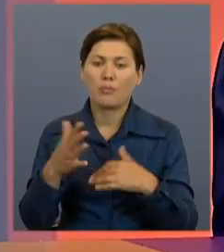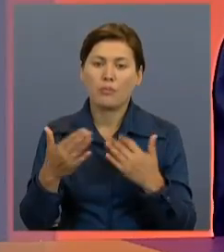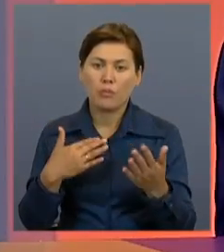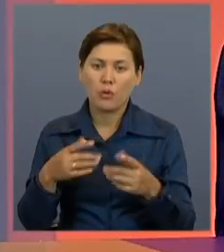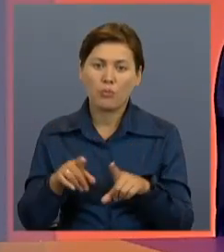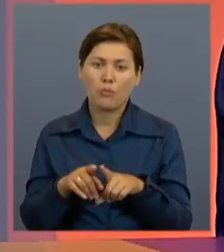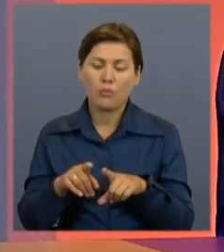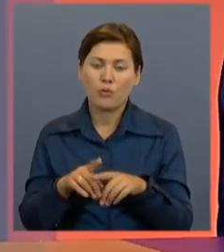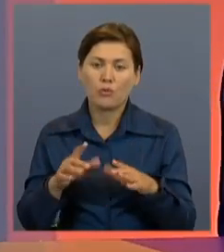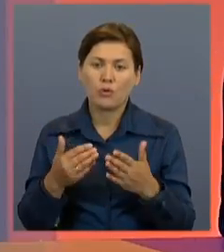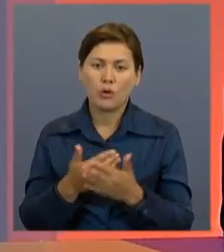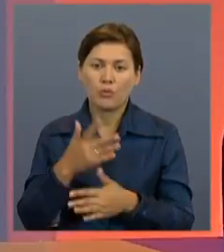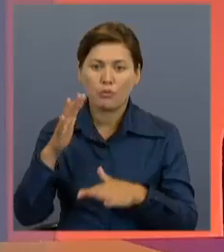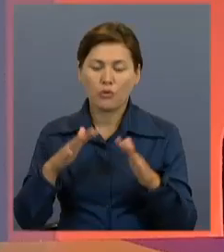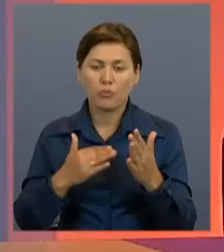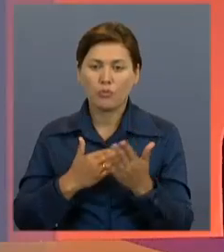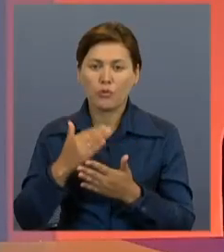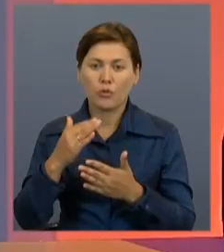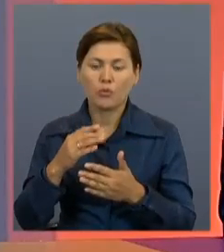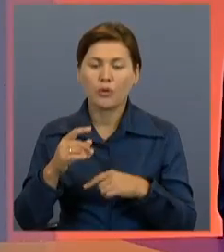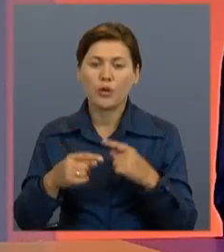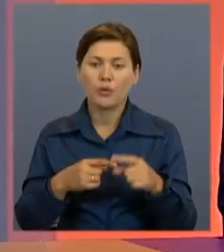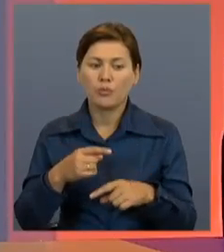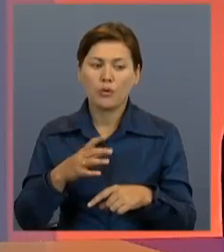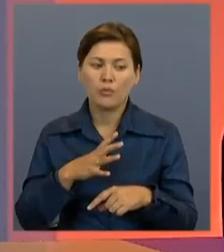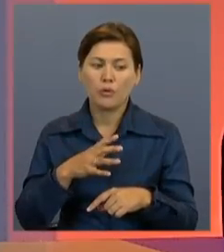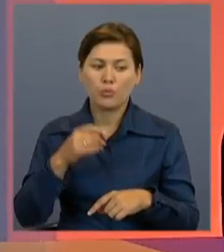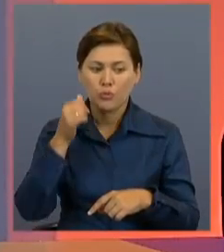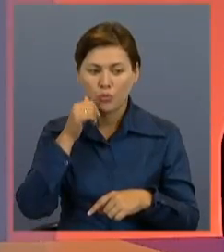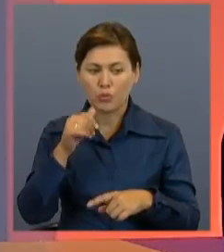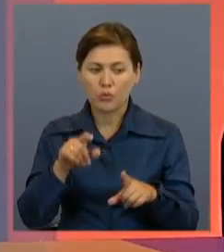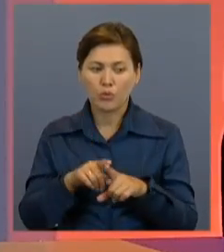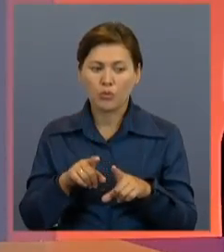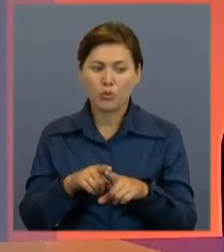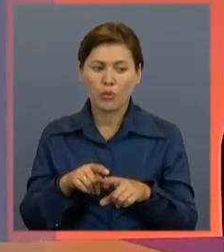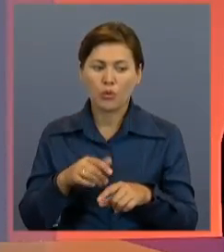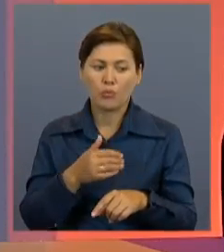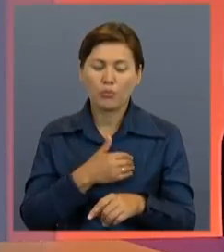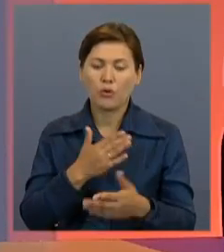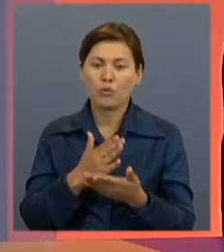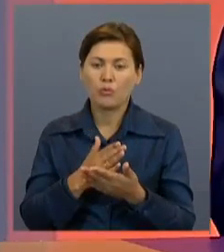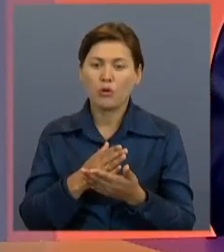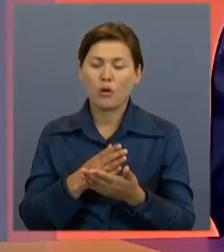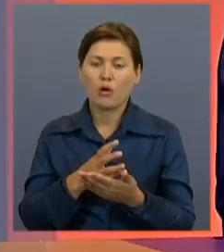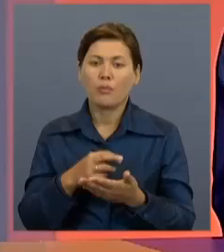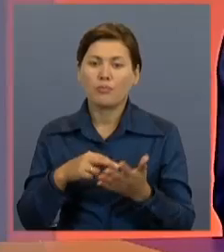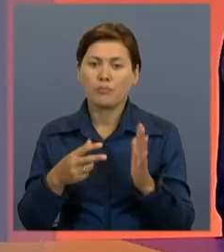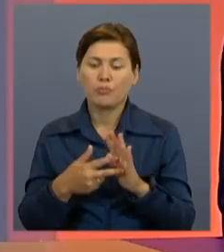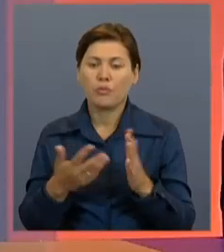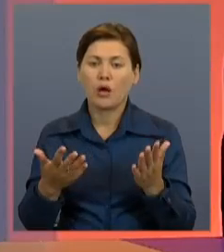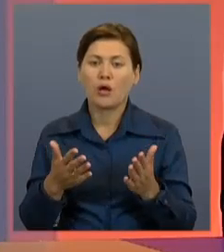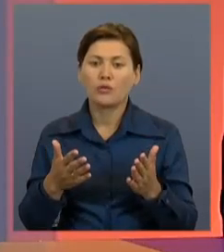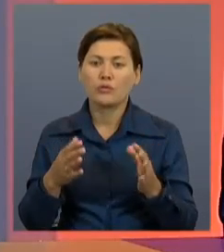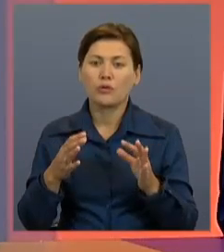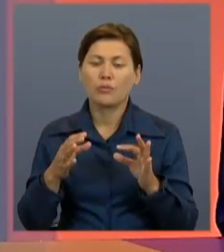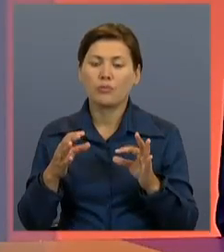қатынасты жаңа деңгейге көтеру арқылы ертең жолға қою ниетіміз бар. Бұл қандай жол?